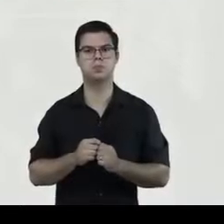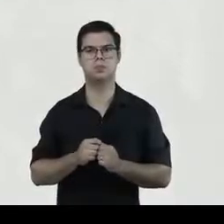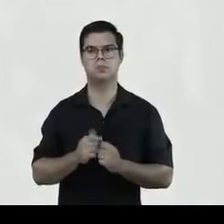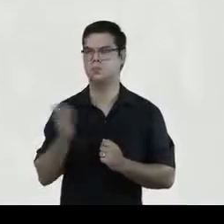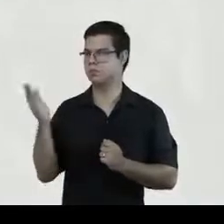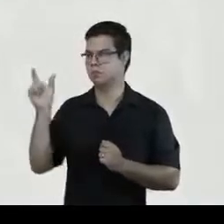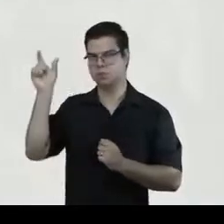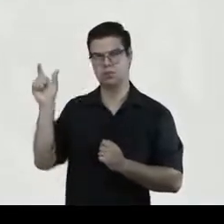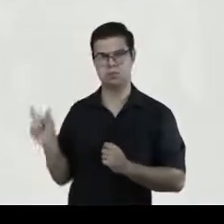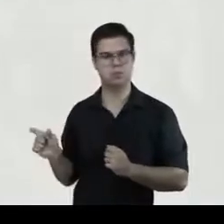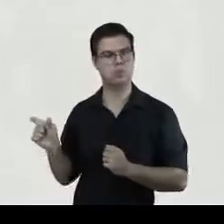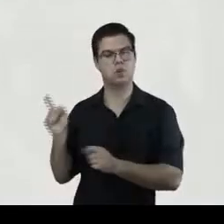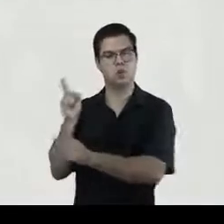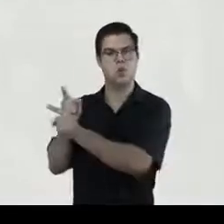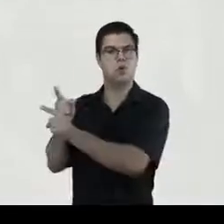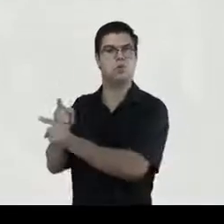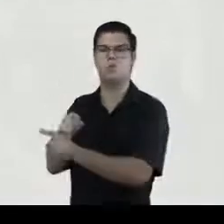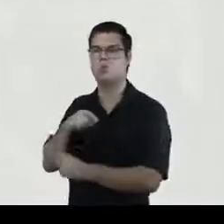Suivante.